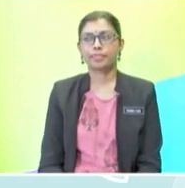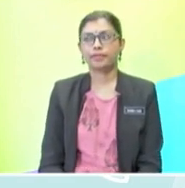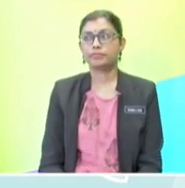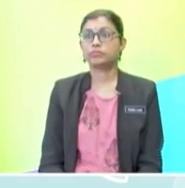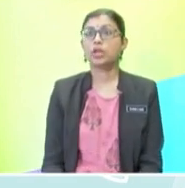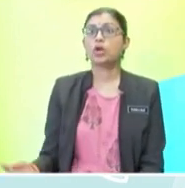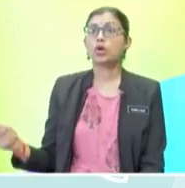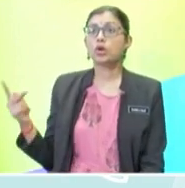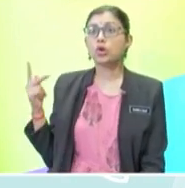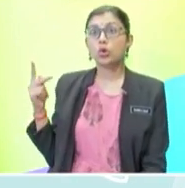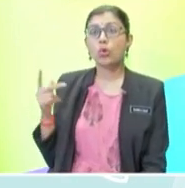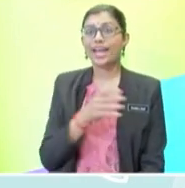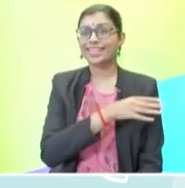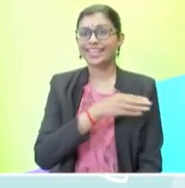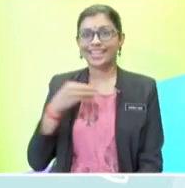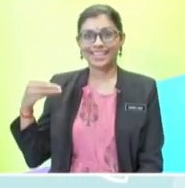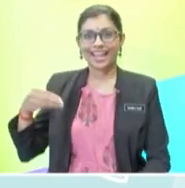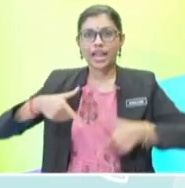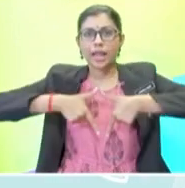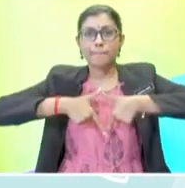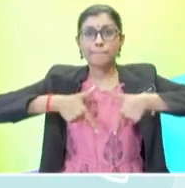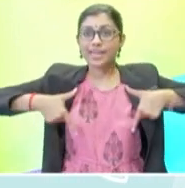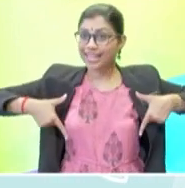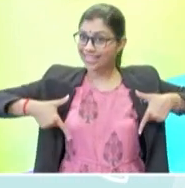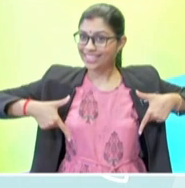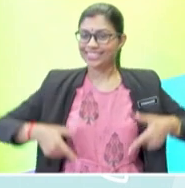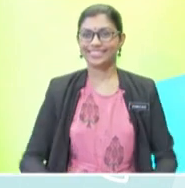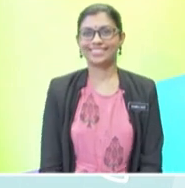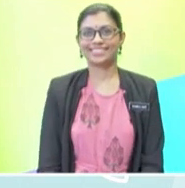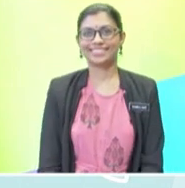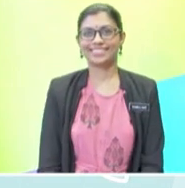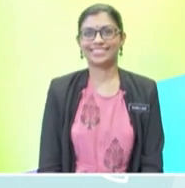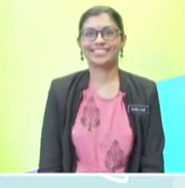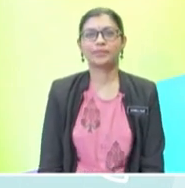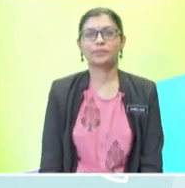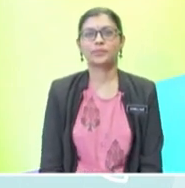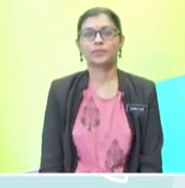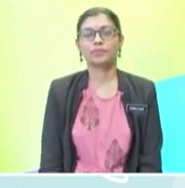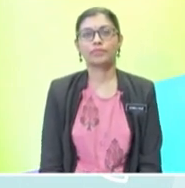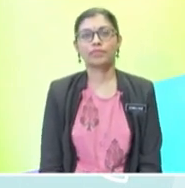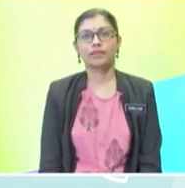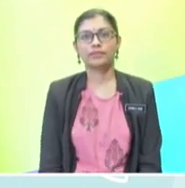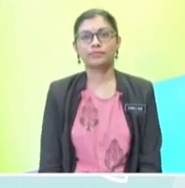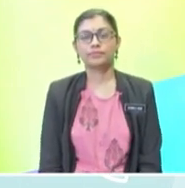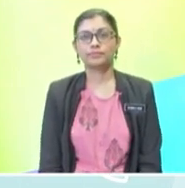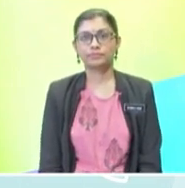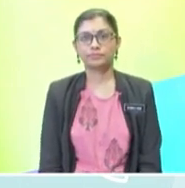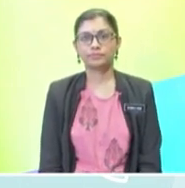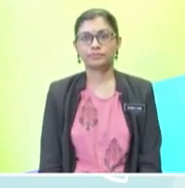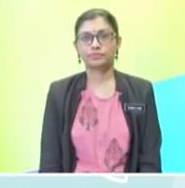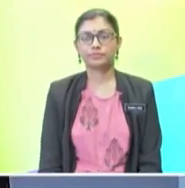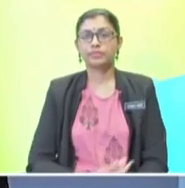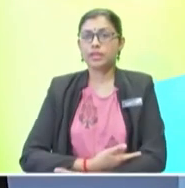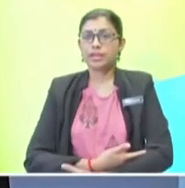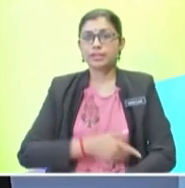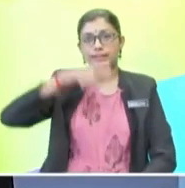akhir sekali, anak lelaki ni seperti yang Amar kata tadi, kuat dan berani. Betul. Jadi, bila Amar sebut anak lelaki ni kuat